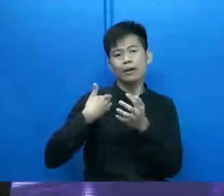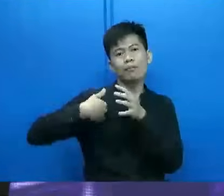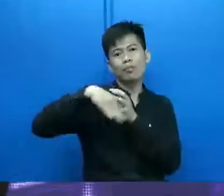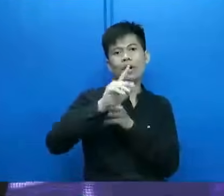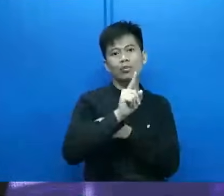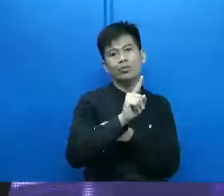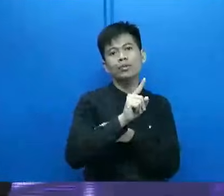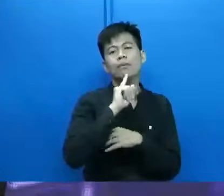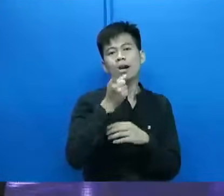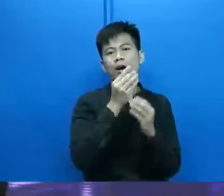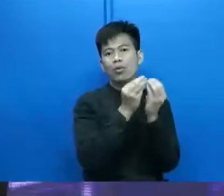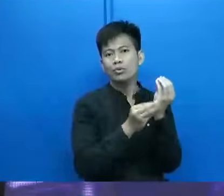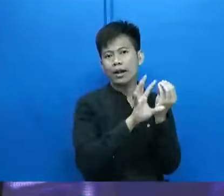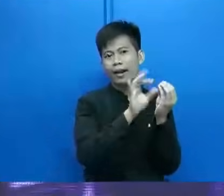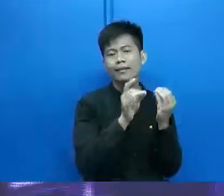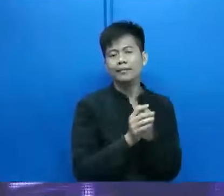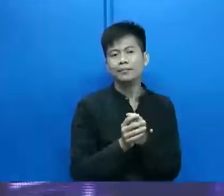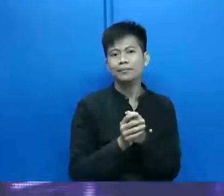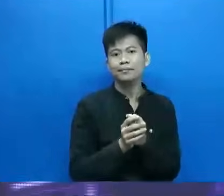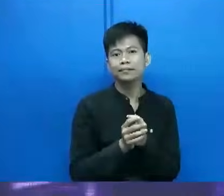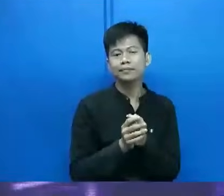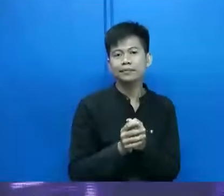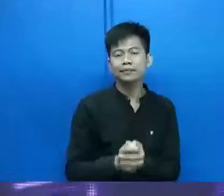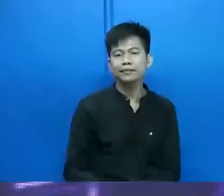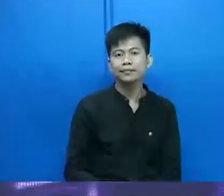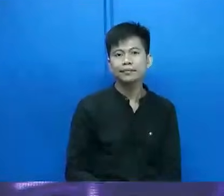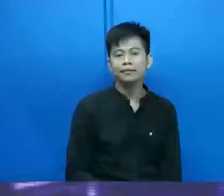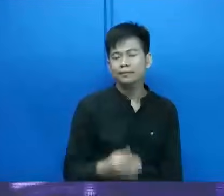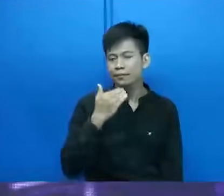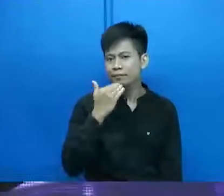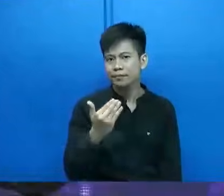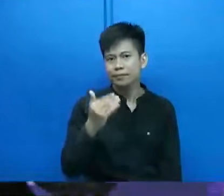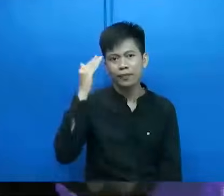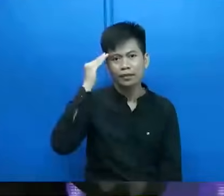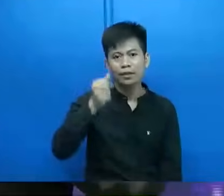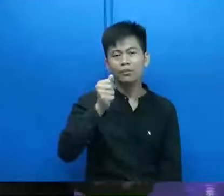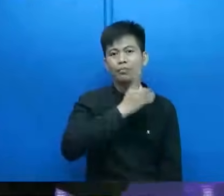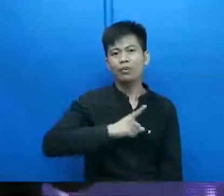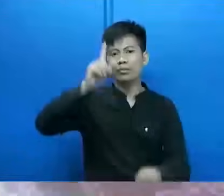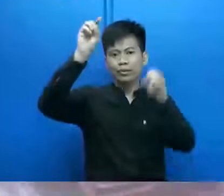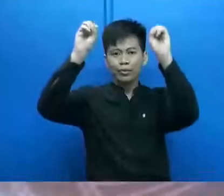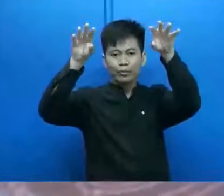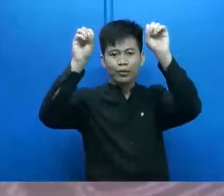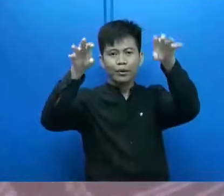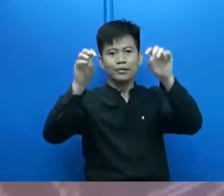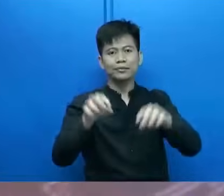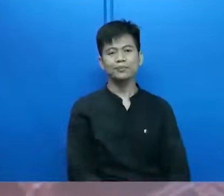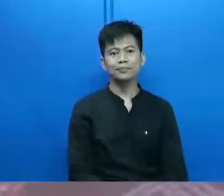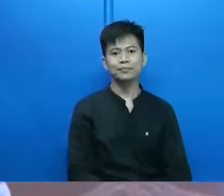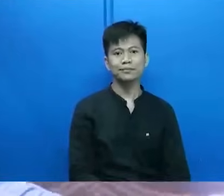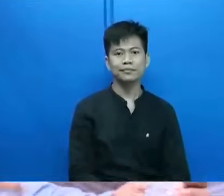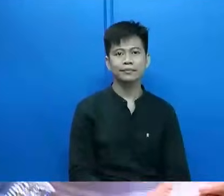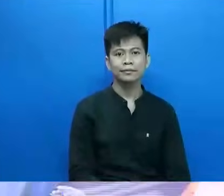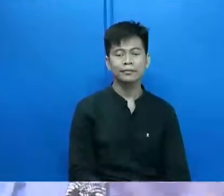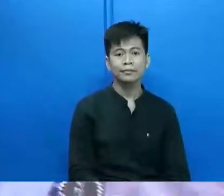duluan, ada ustaz-ustaz yang insyaAllah membimbing antum lebih baik daripada saya insyaAllah. Terima kasih. Assalamualaikum warahmatullahi wabarakatuh. Waalaikumsalam warahmatullahi